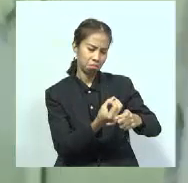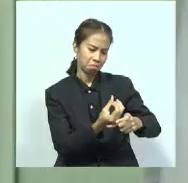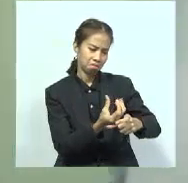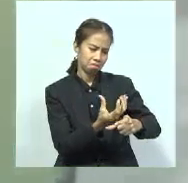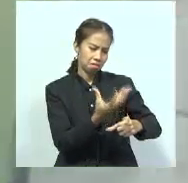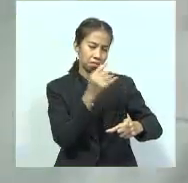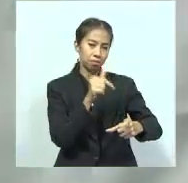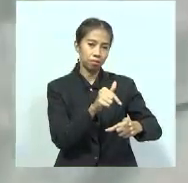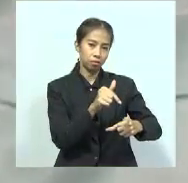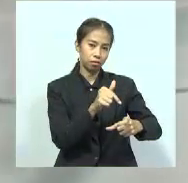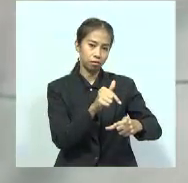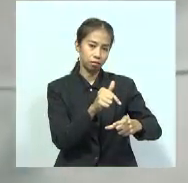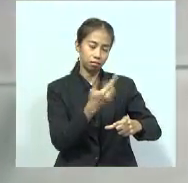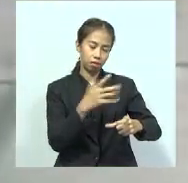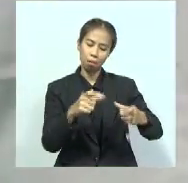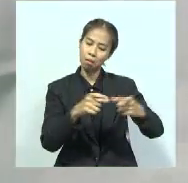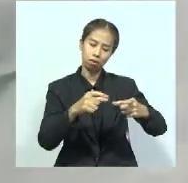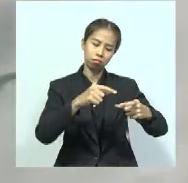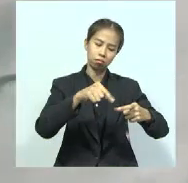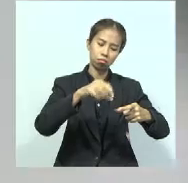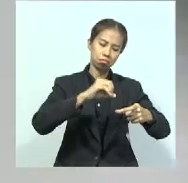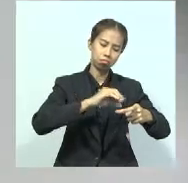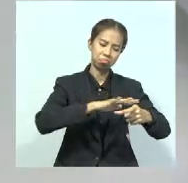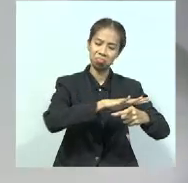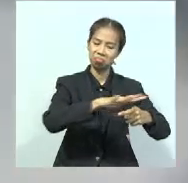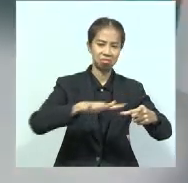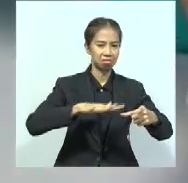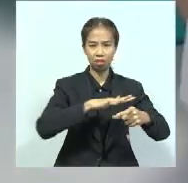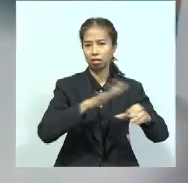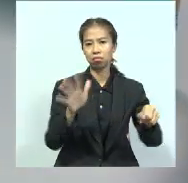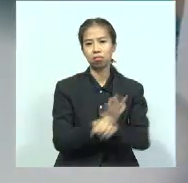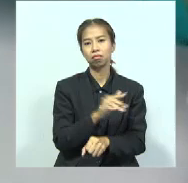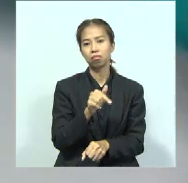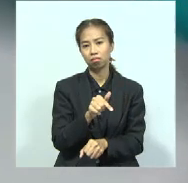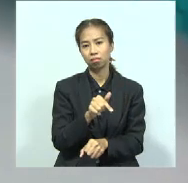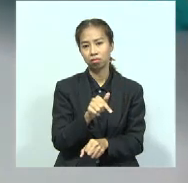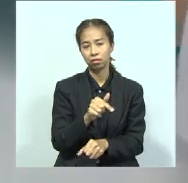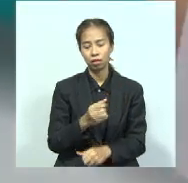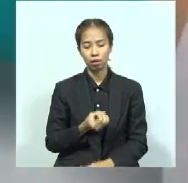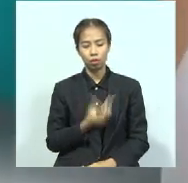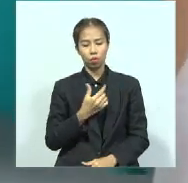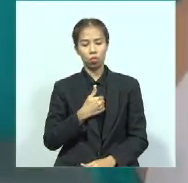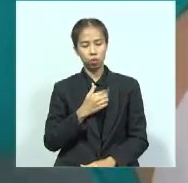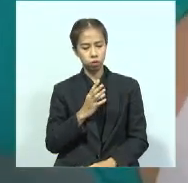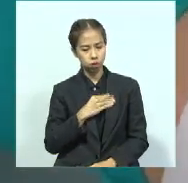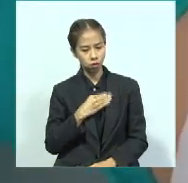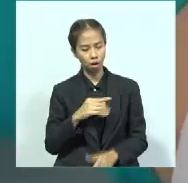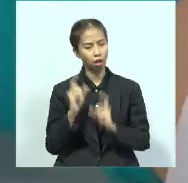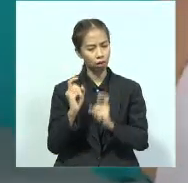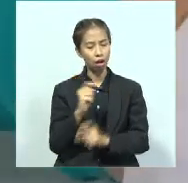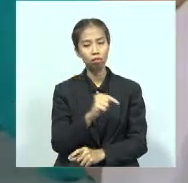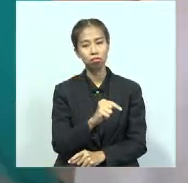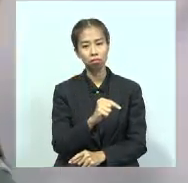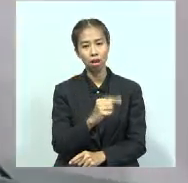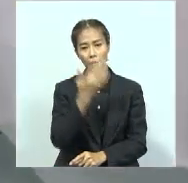ารกัมมันตรังสีกระจายอยู่ทั่วทั้งแผ่นก๊าซอย่างสม่ำเสมออันนี้เป็นข้อมูลที่น่าตกใจมาก น่ากลัวมากนะครับเกินกว่